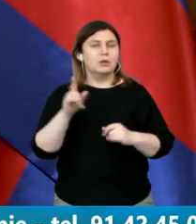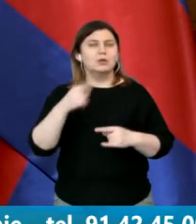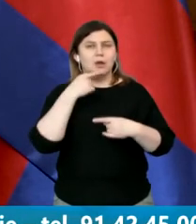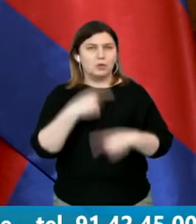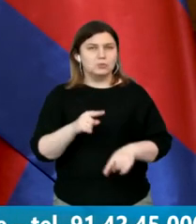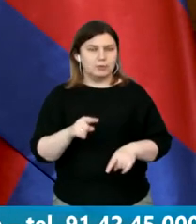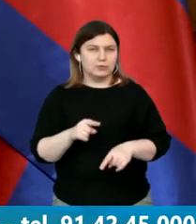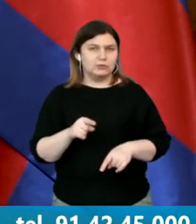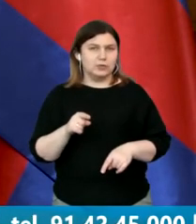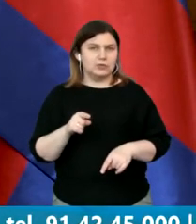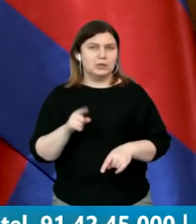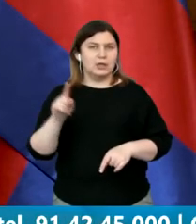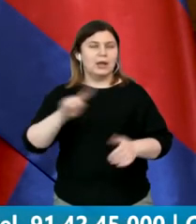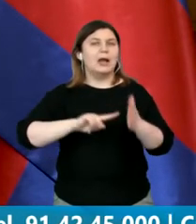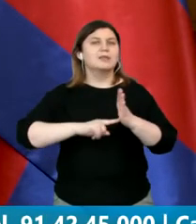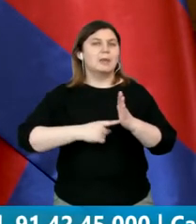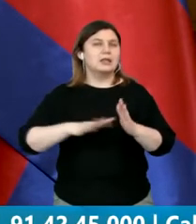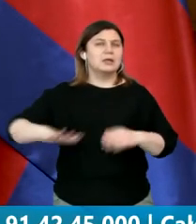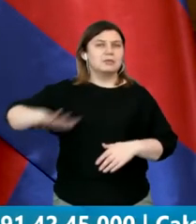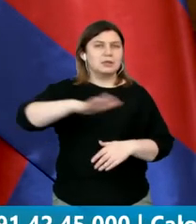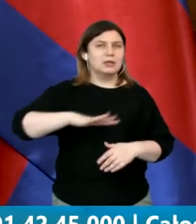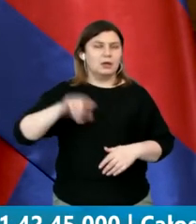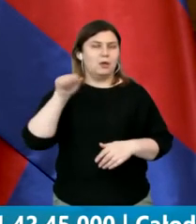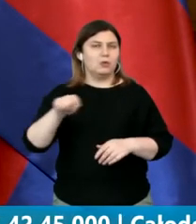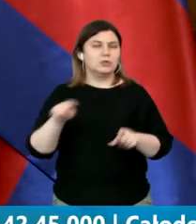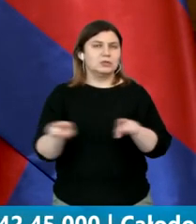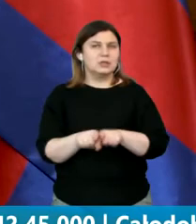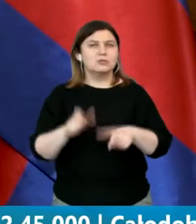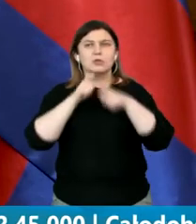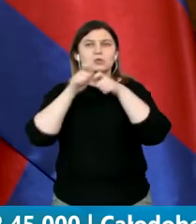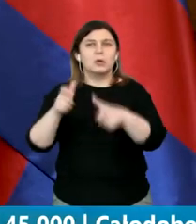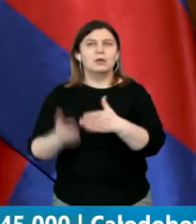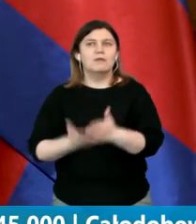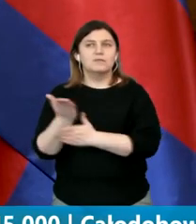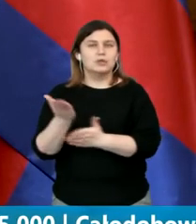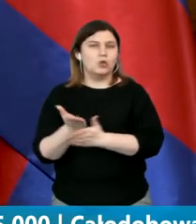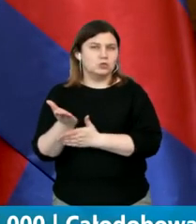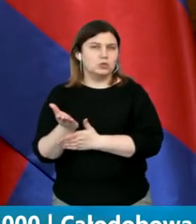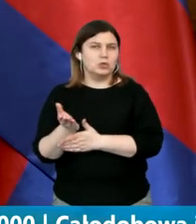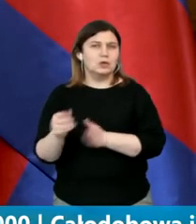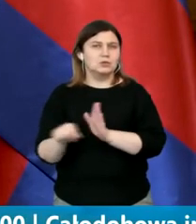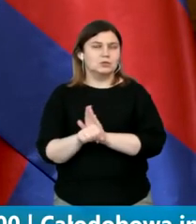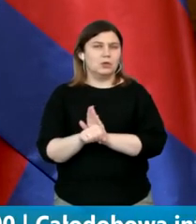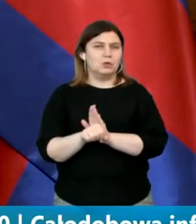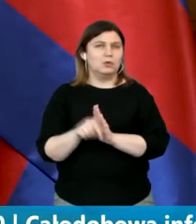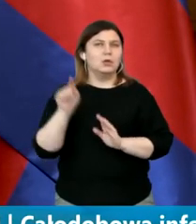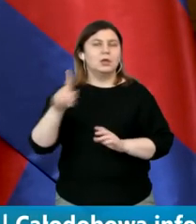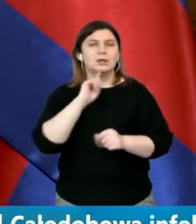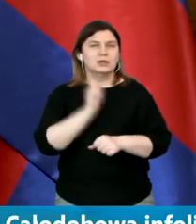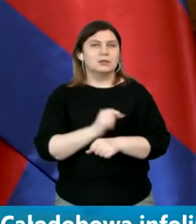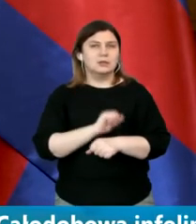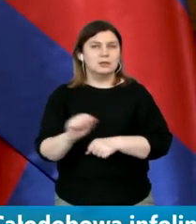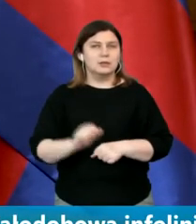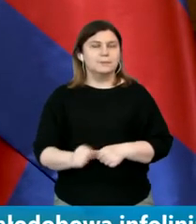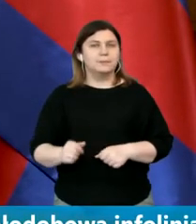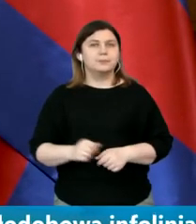ponoszą administratorzy terenów, a zatem oni też zgłaszają wnioski do odpowiednich organów i te decyzje zapadają.